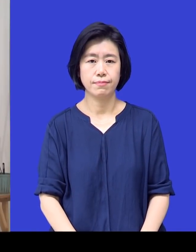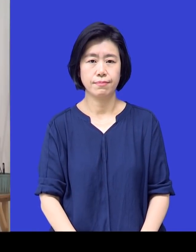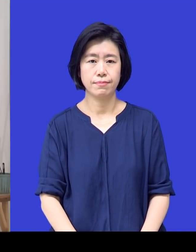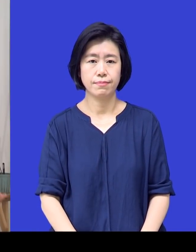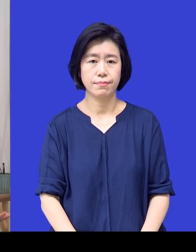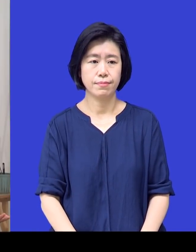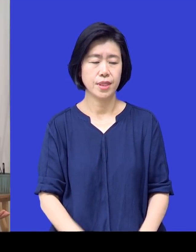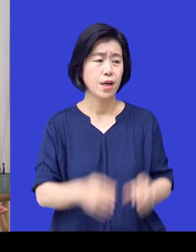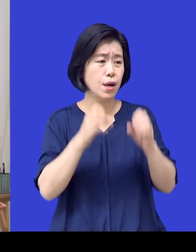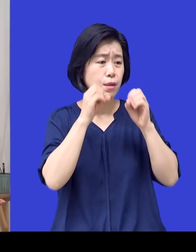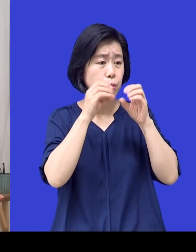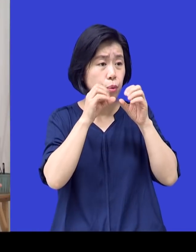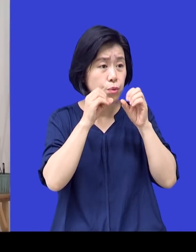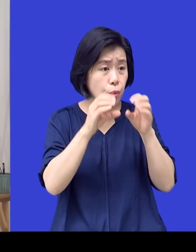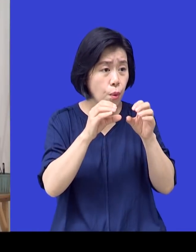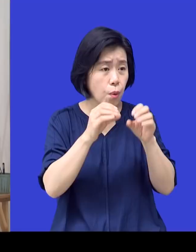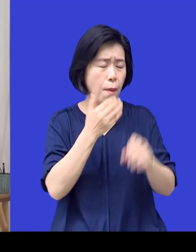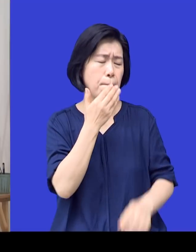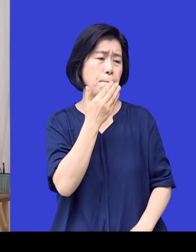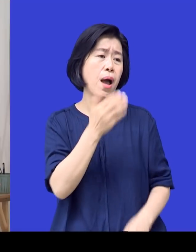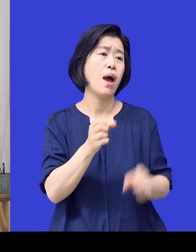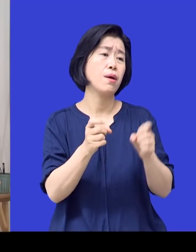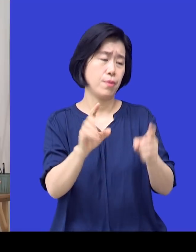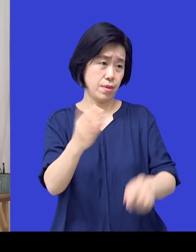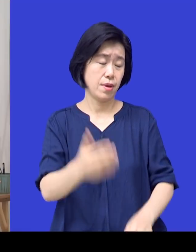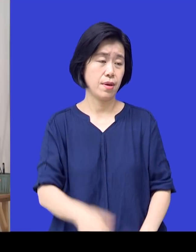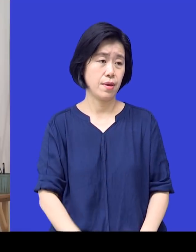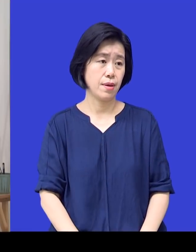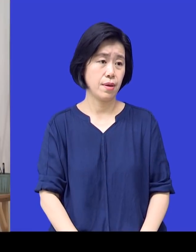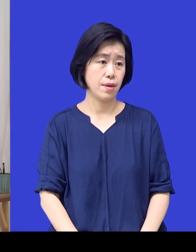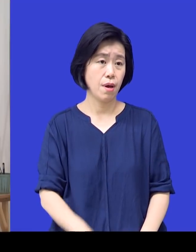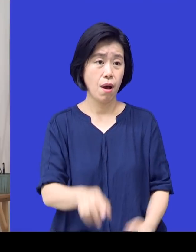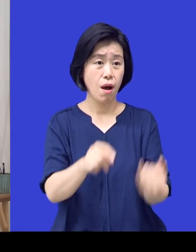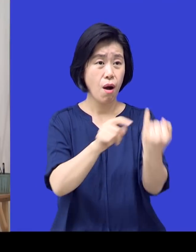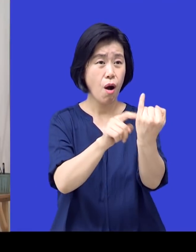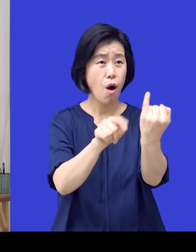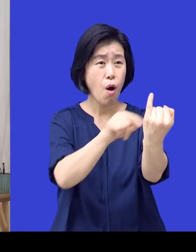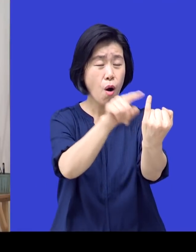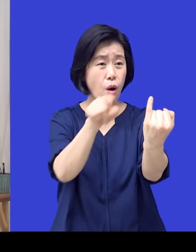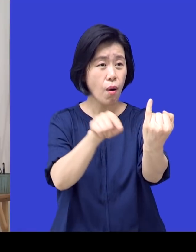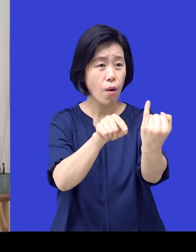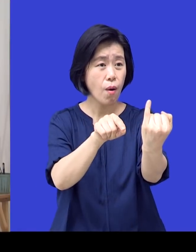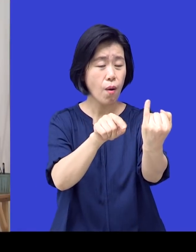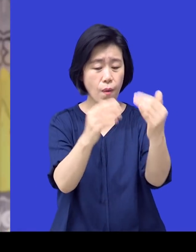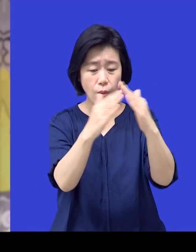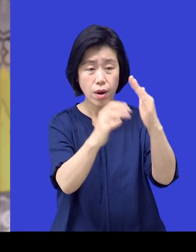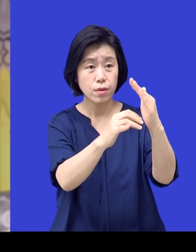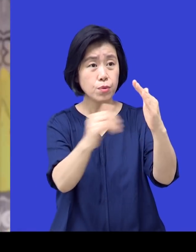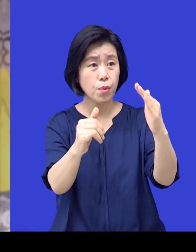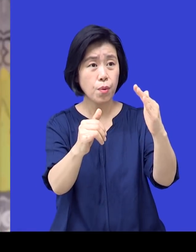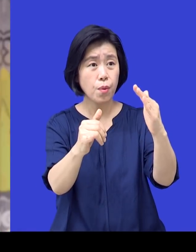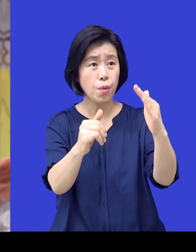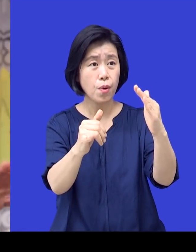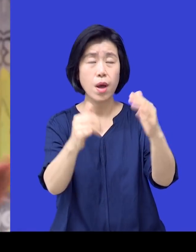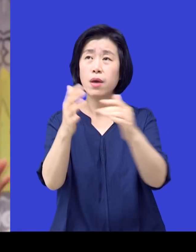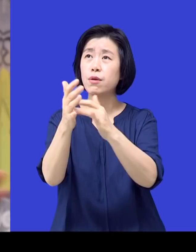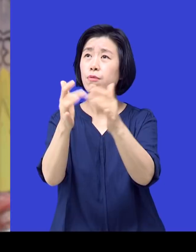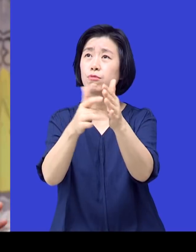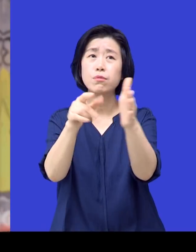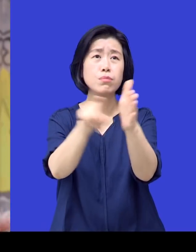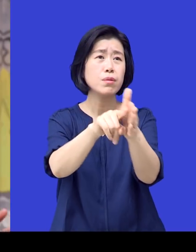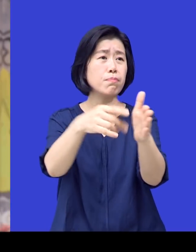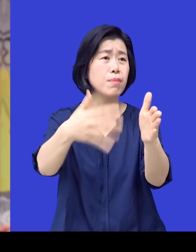전도의 기회가 되지 않습니까? 저 아이들의 가족은 예수를 안 믿는다고 하는데. 저 그